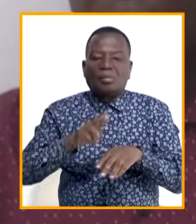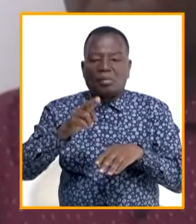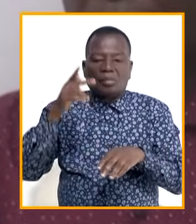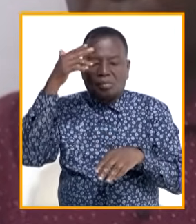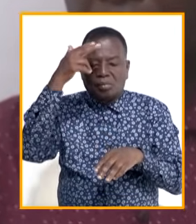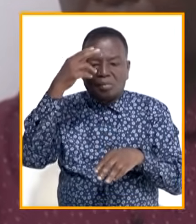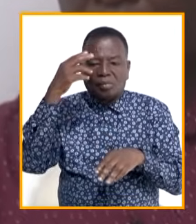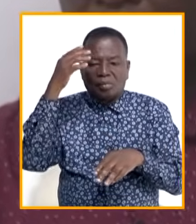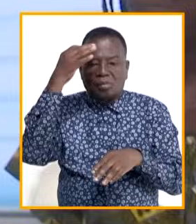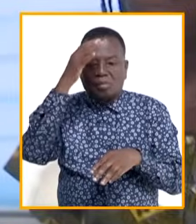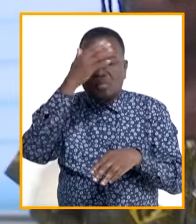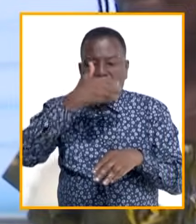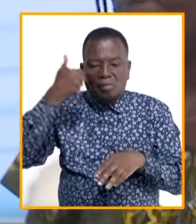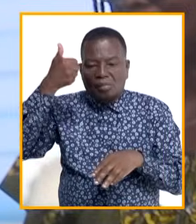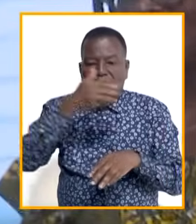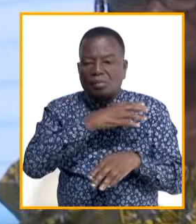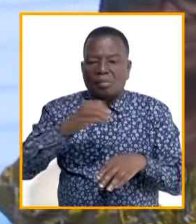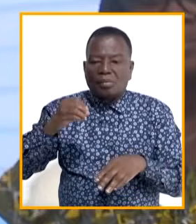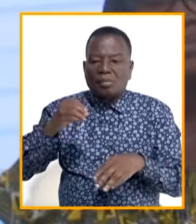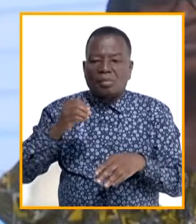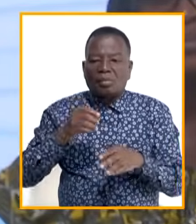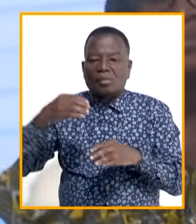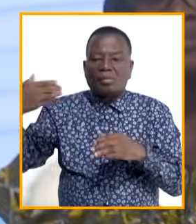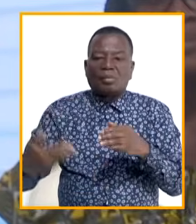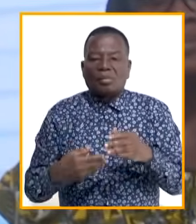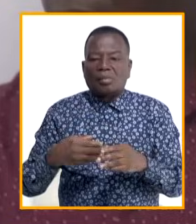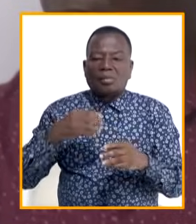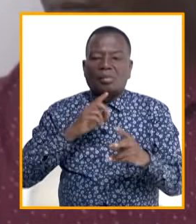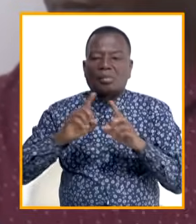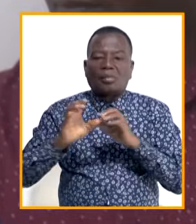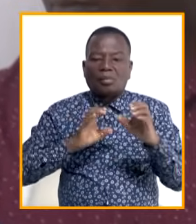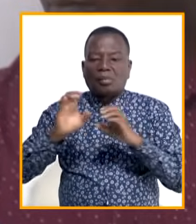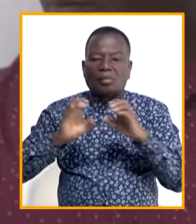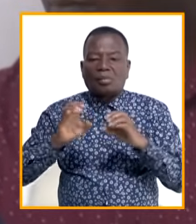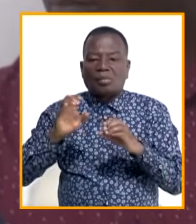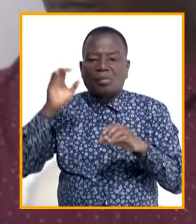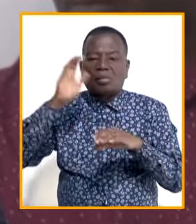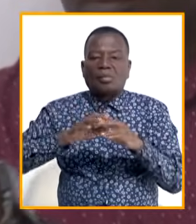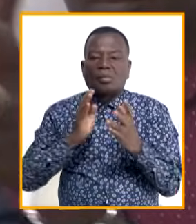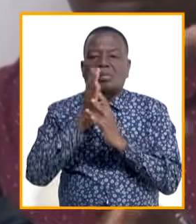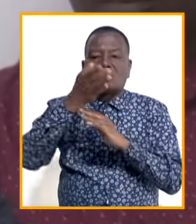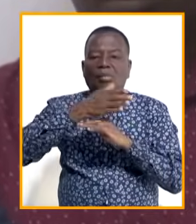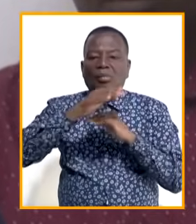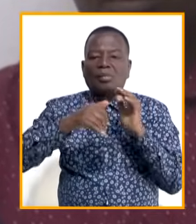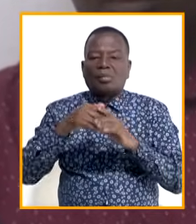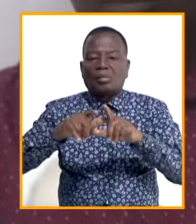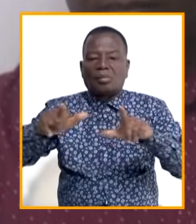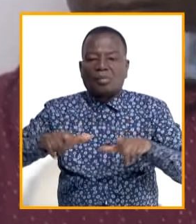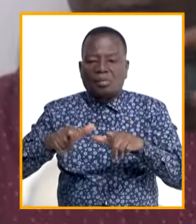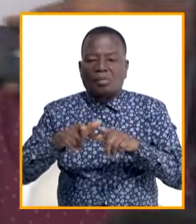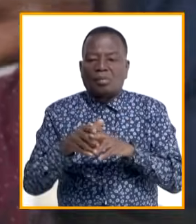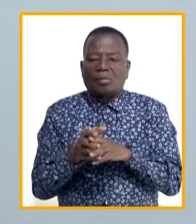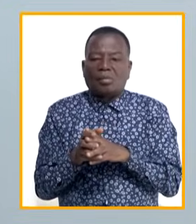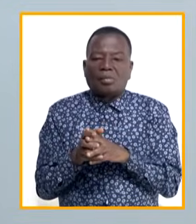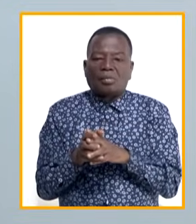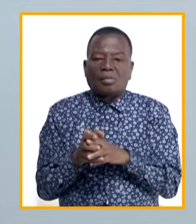communiquer sur notre ville et également l'inviter à davantage communiquer sur Grand Bérébi à travers toutes les plateformes qu'elle a à